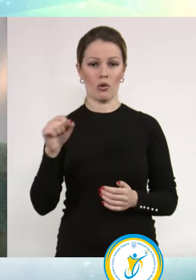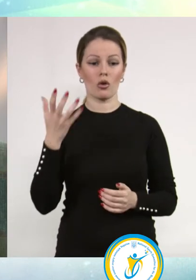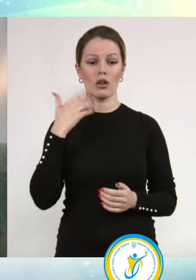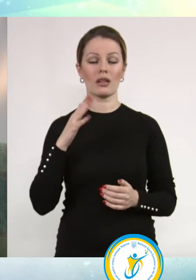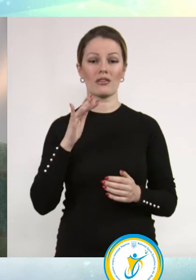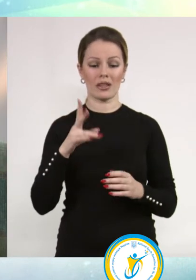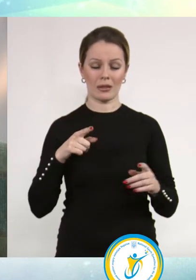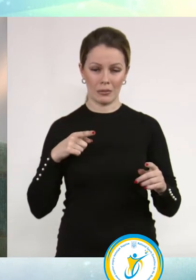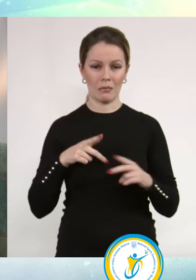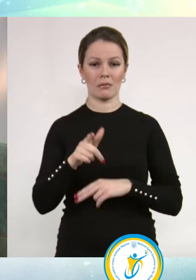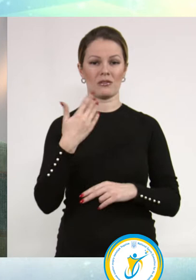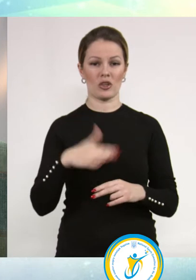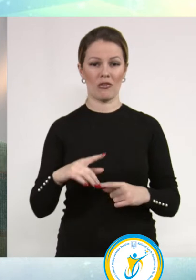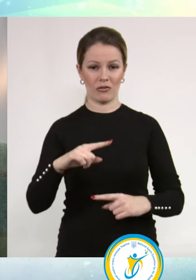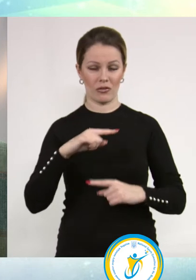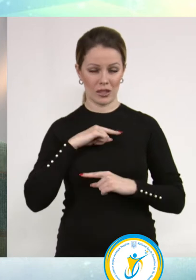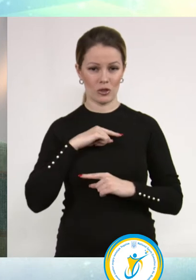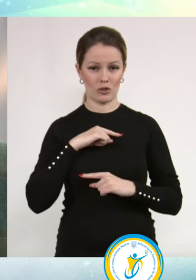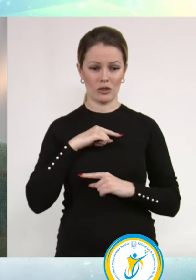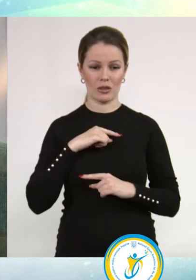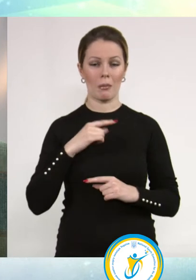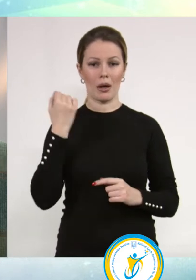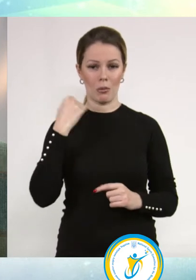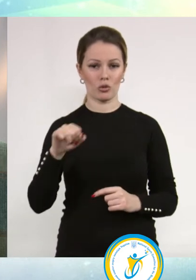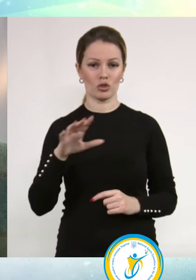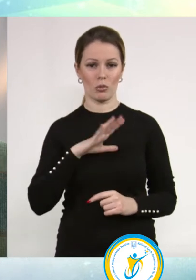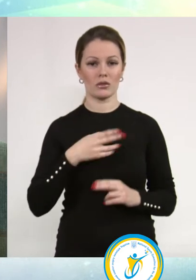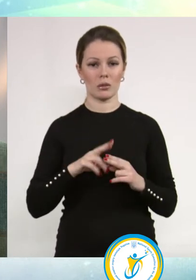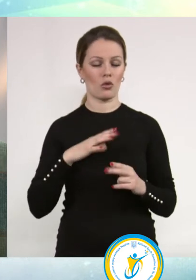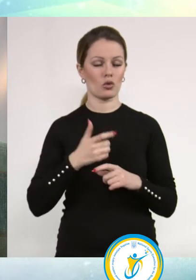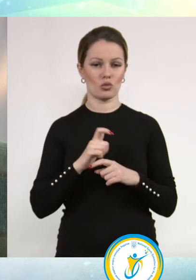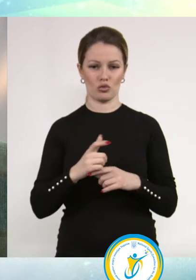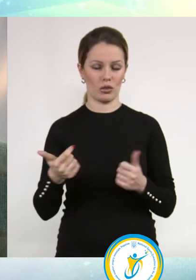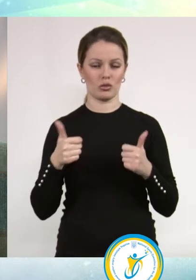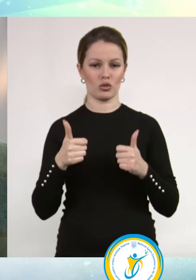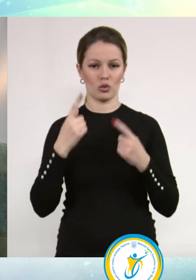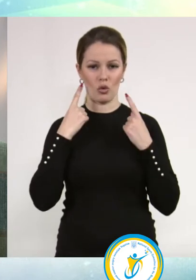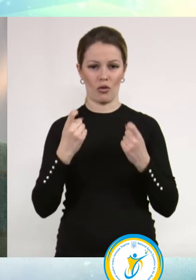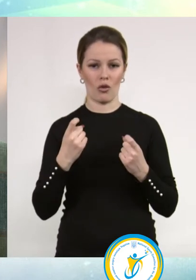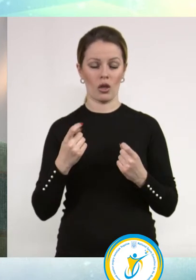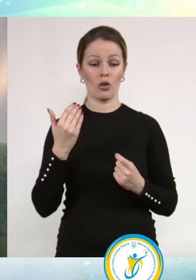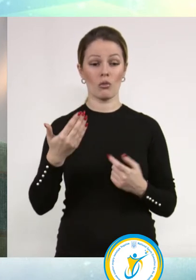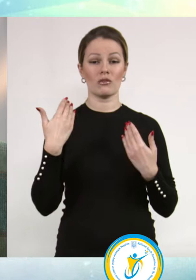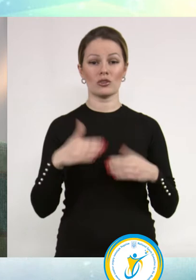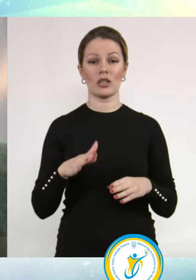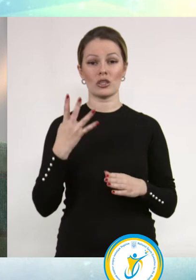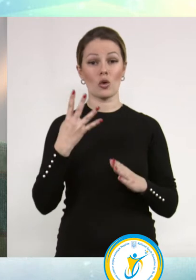перемоги. І коли він пересік фінішну лінію переможцем, то це було дуже здорово. Йому